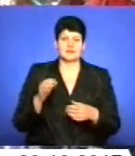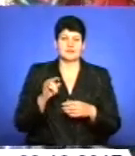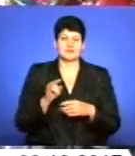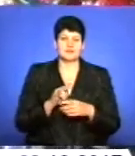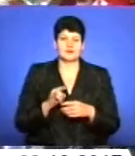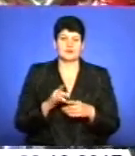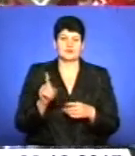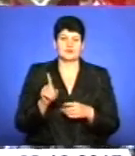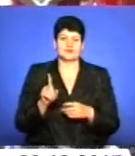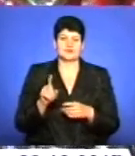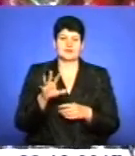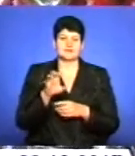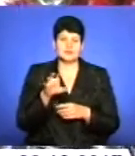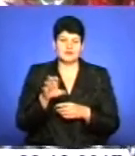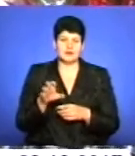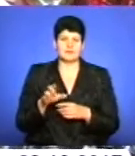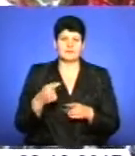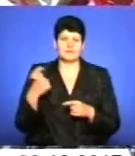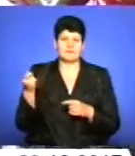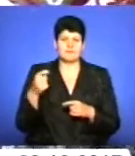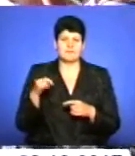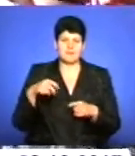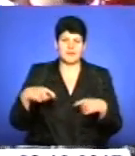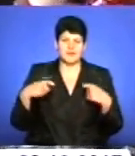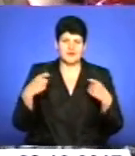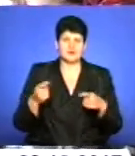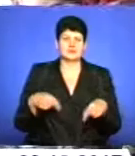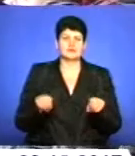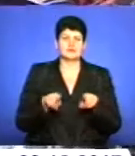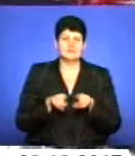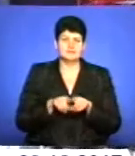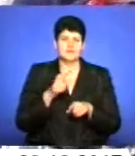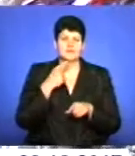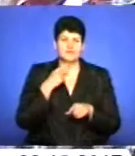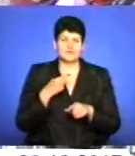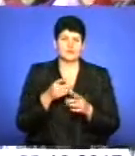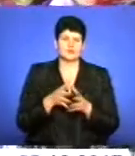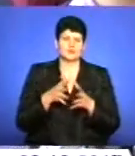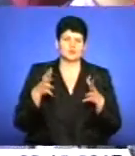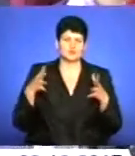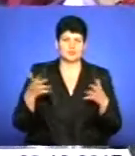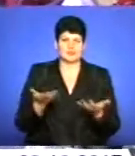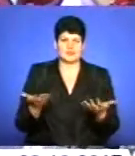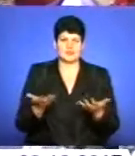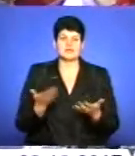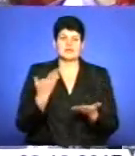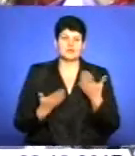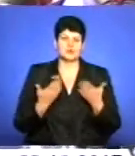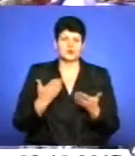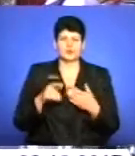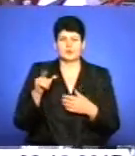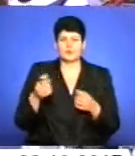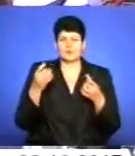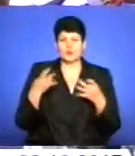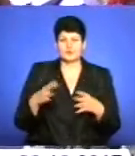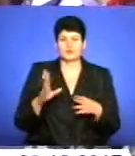мене, як скаже на собака. Бігає по дворах та вигадує на мене. Таке, що й купи не держиться. Чи якщо людина просто-напросто